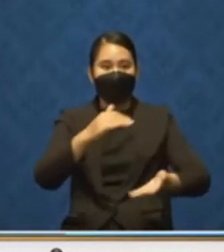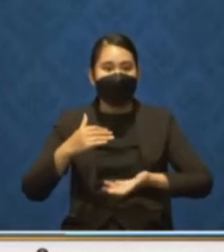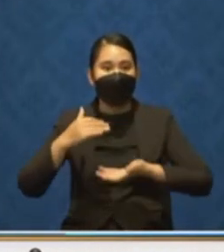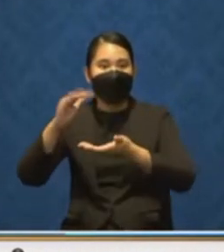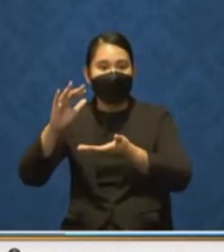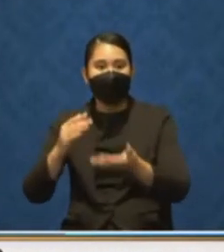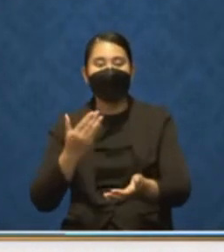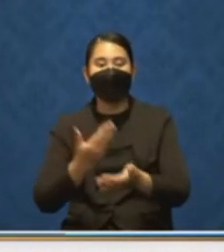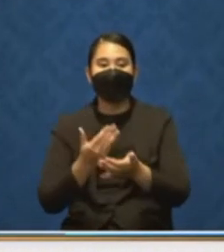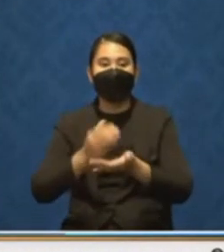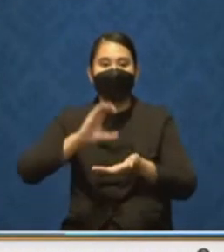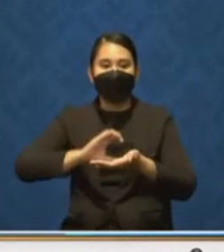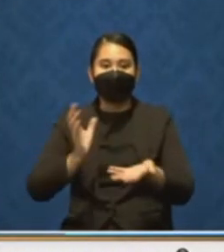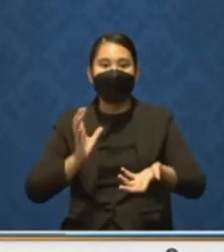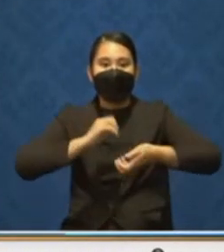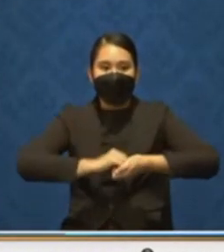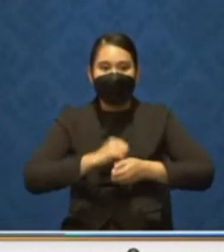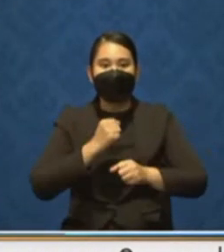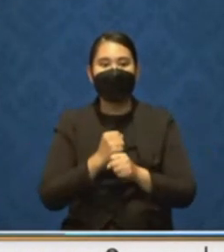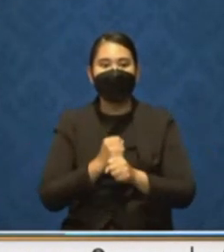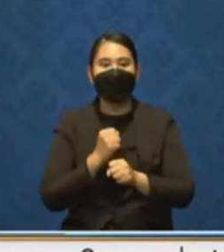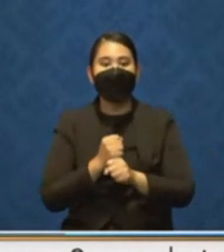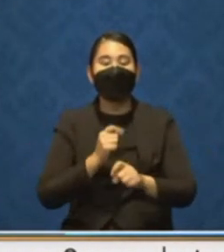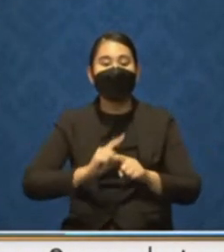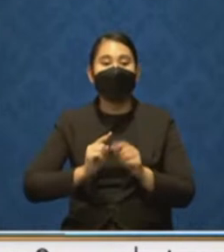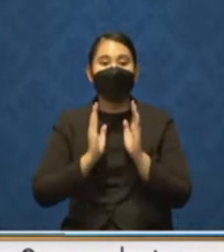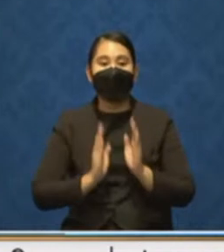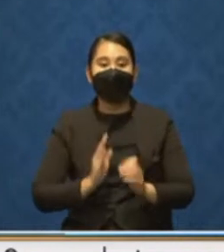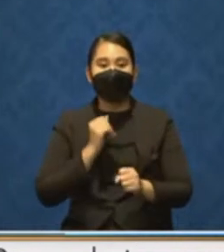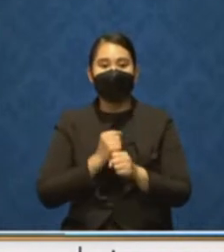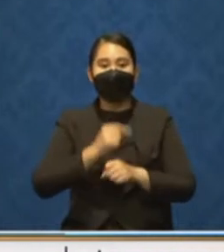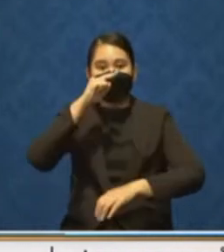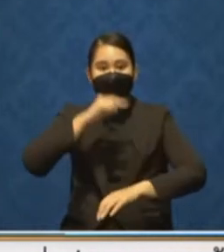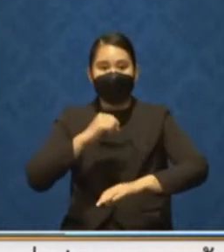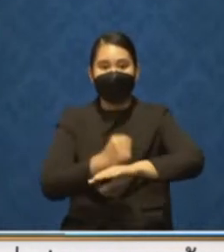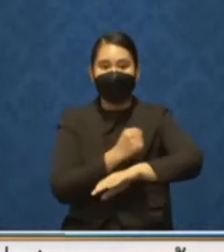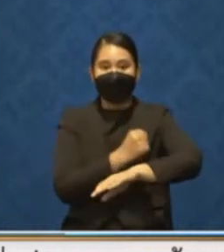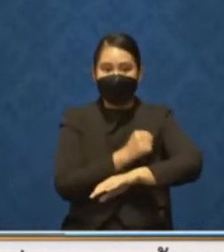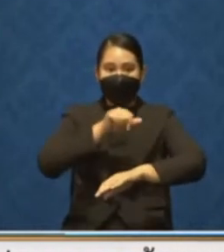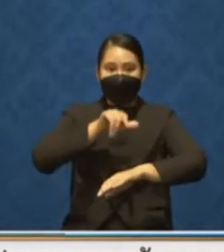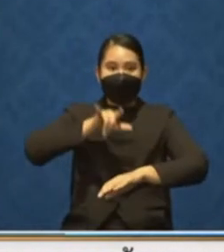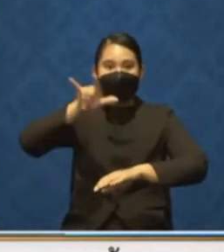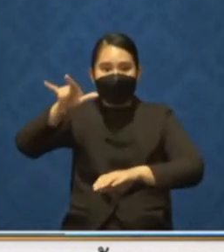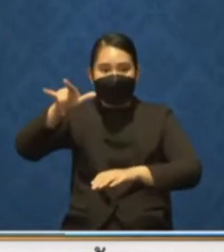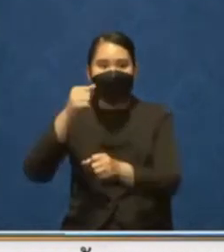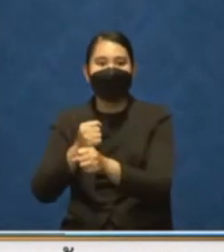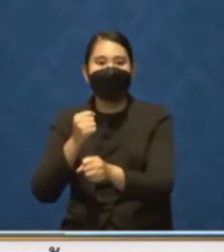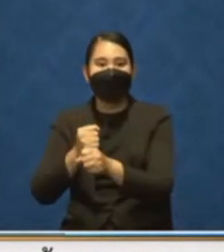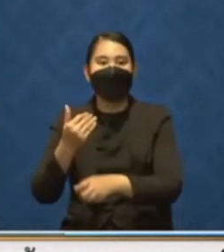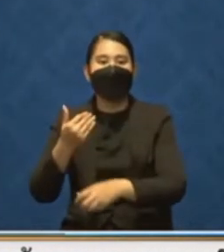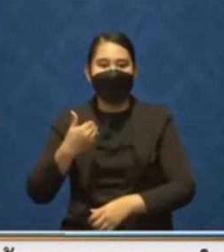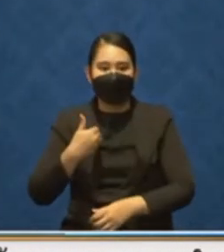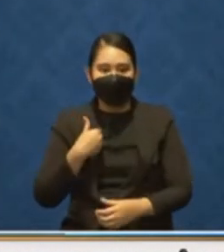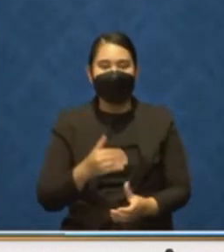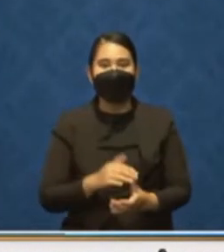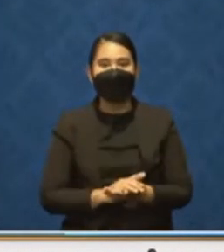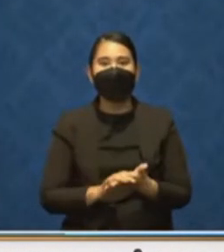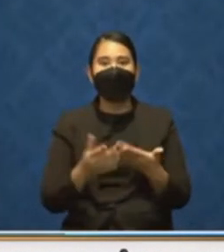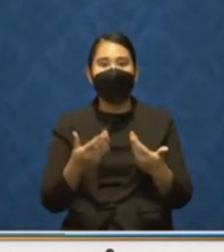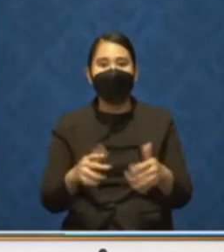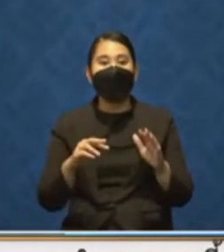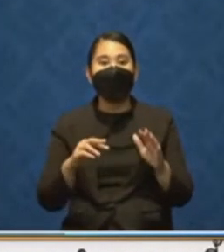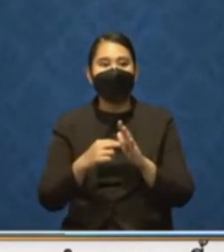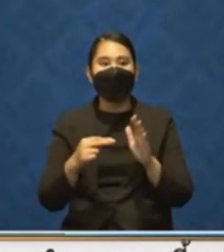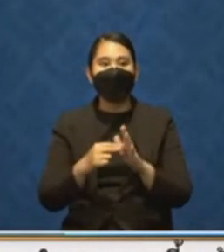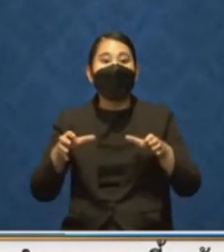ลงทุนร่วมมือพลังงานฯลฯนาส่งแรงงานฝีมือไทยสุดตลาดแรงงานสระอุและตะวันออกกลางอยู่ในตู้ด้วยนะครับเพราะเป็นฐานในกลุ่มประเทศ